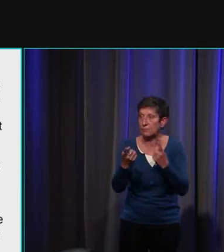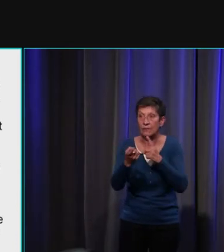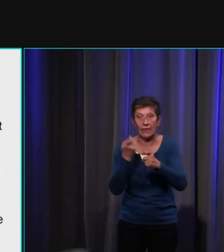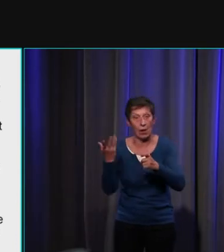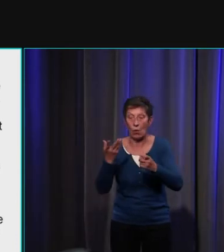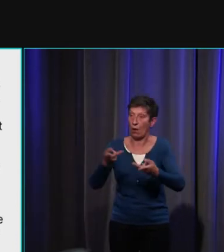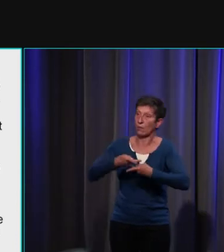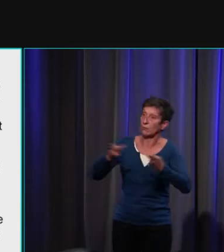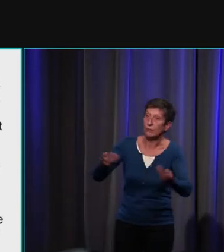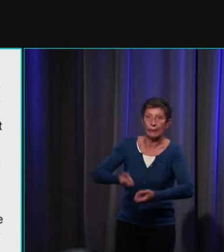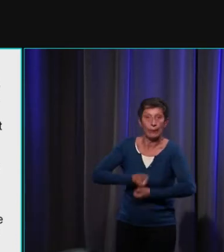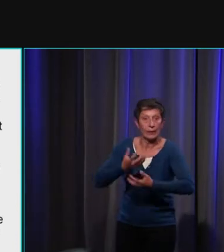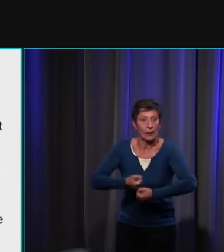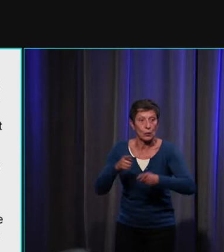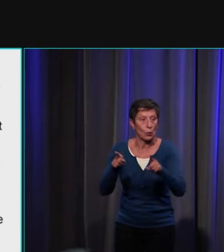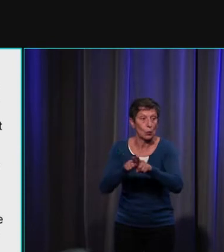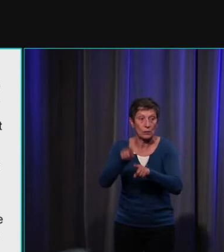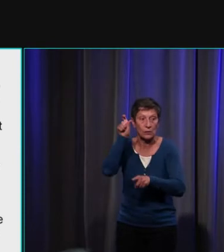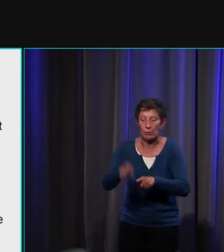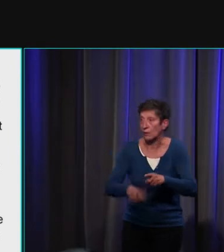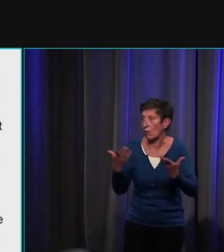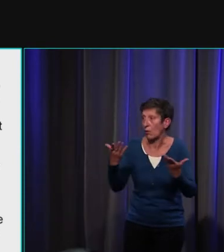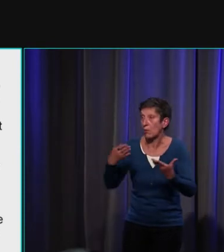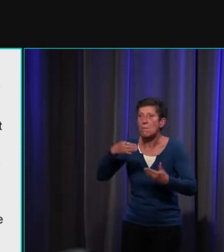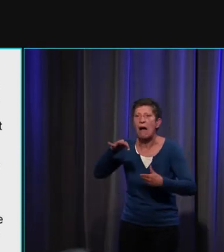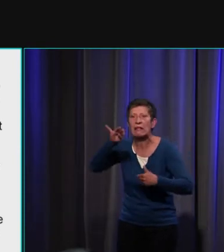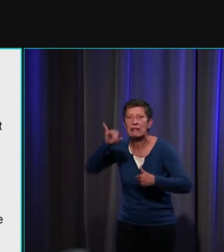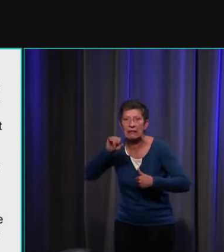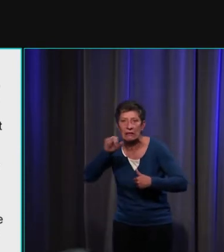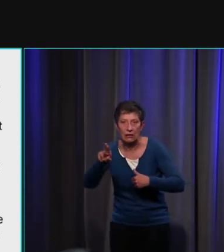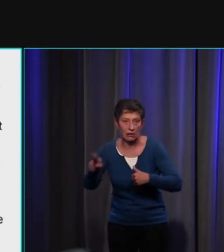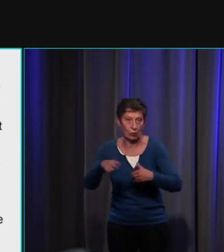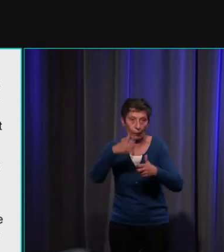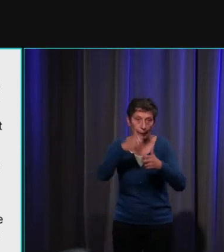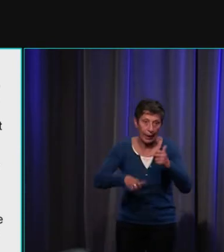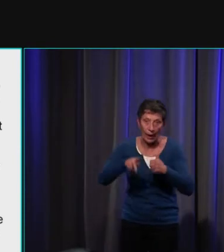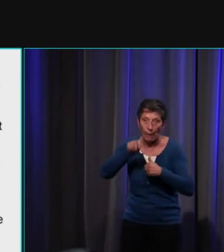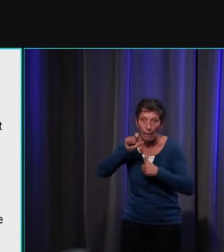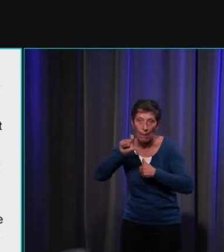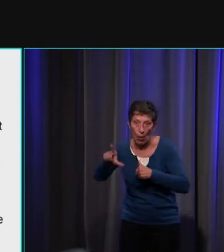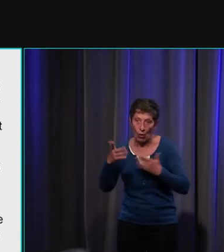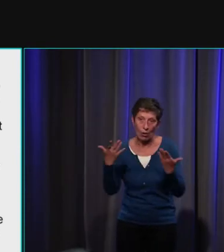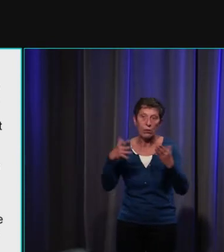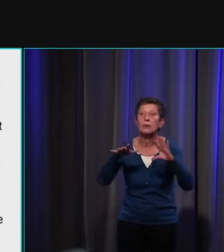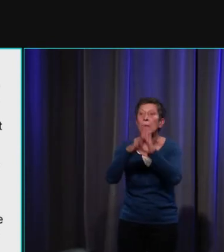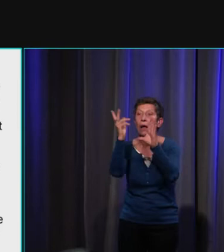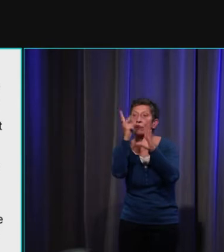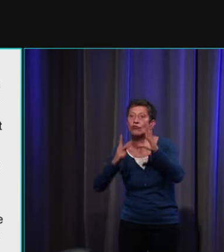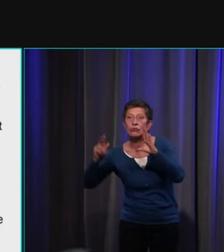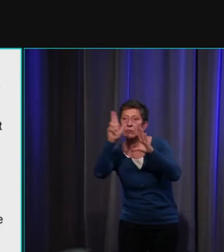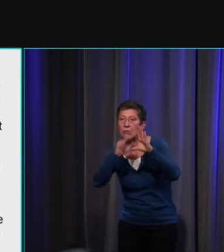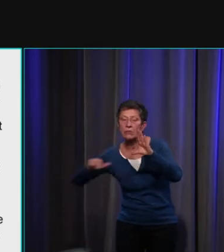par des gens qui ne portaient pas d'armes pierre-paul bien sûr paul on leur présente dans l'iconographie un ténor